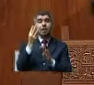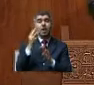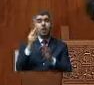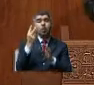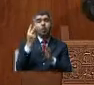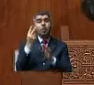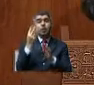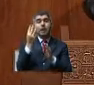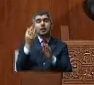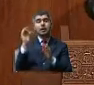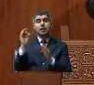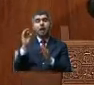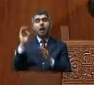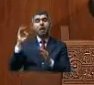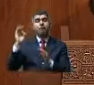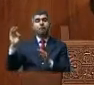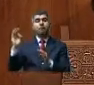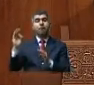330,000.